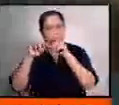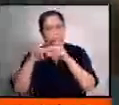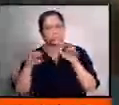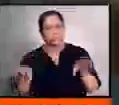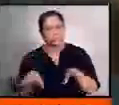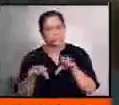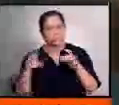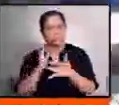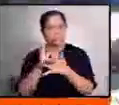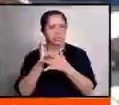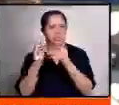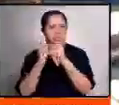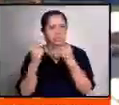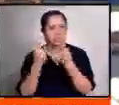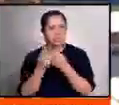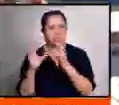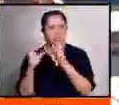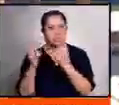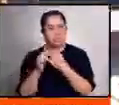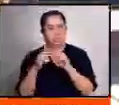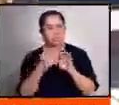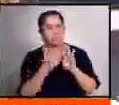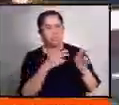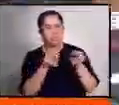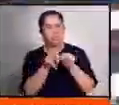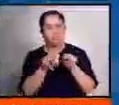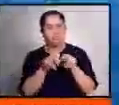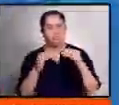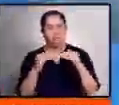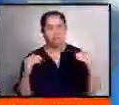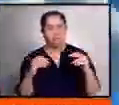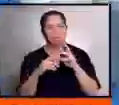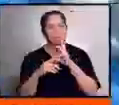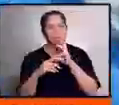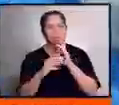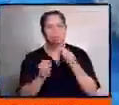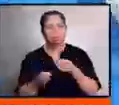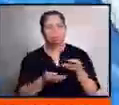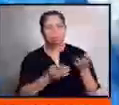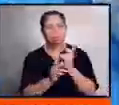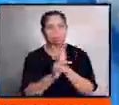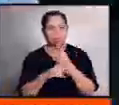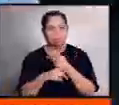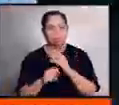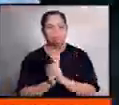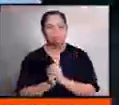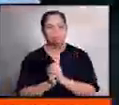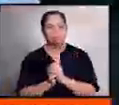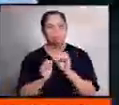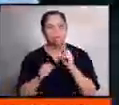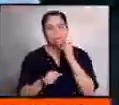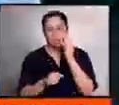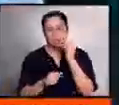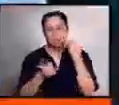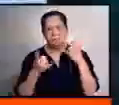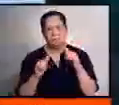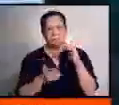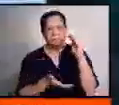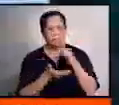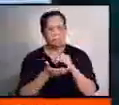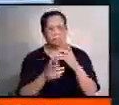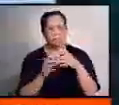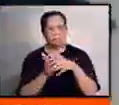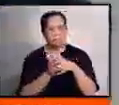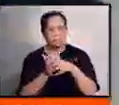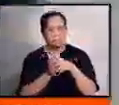kahit na rin ang technical teams ng kumpanya para maibalik sa normal level ang kanilang water production. Makararanas pa rin daw na mahinang pressure